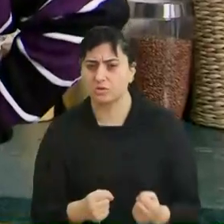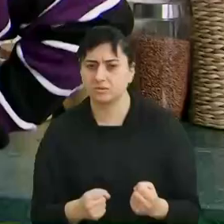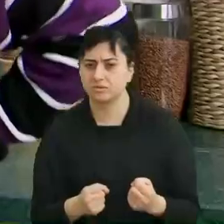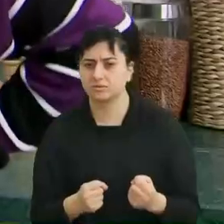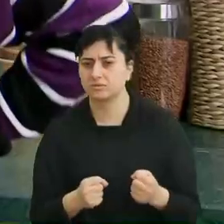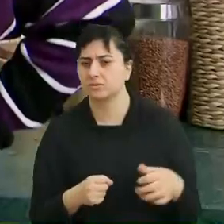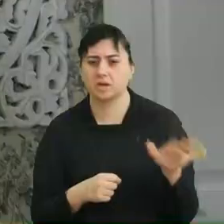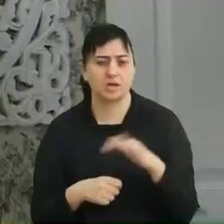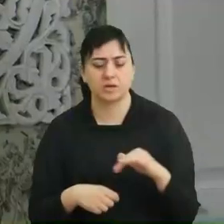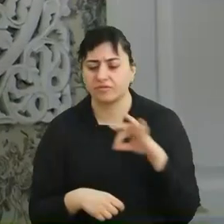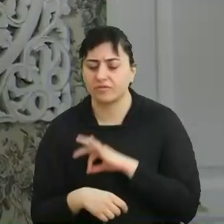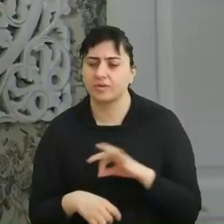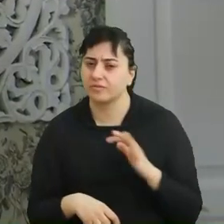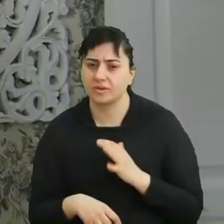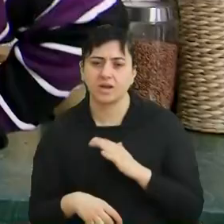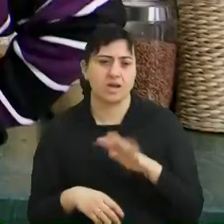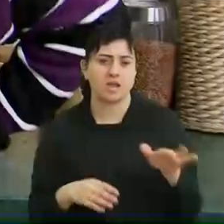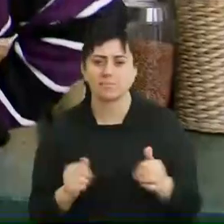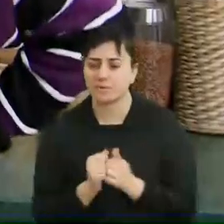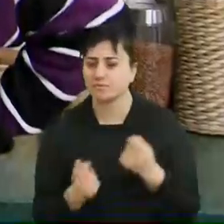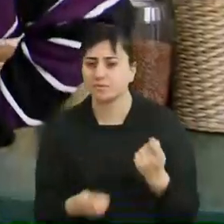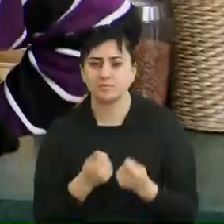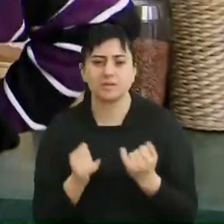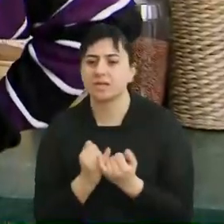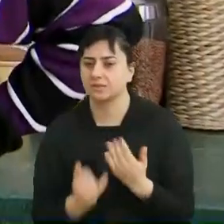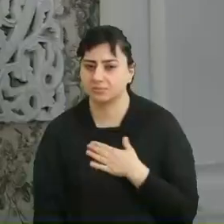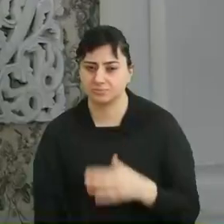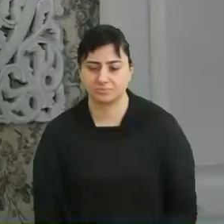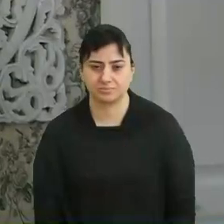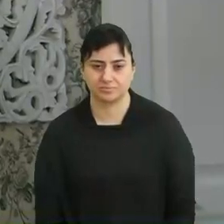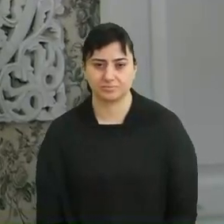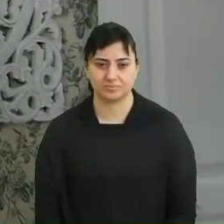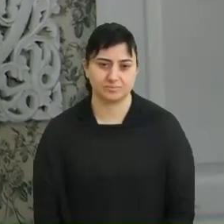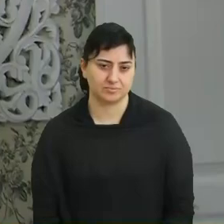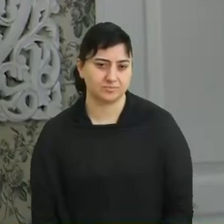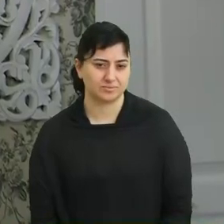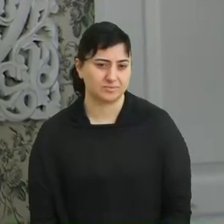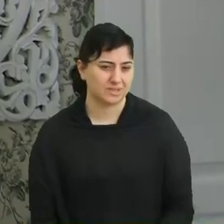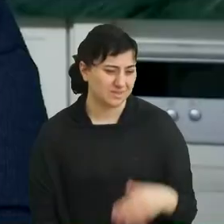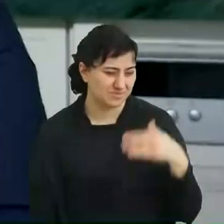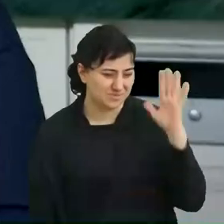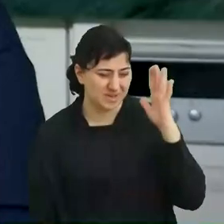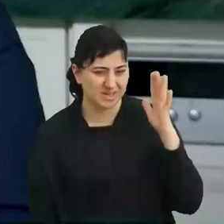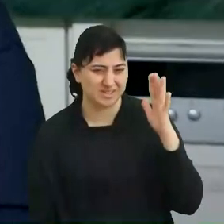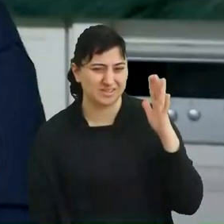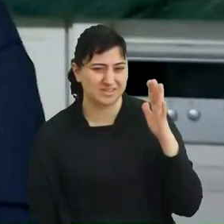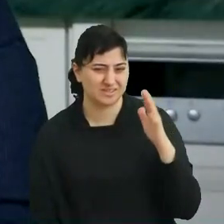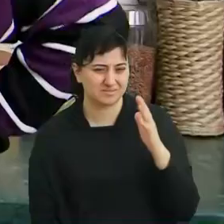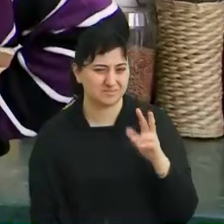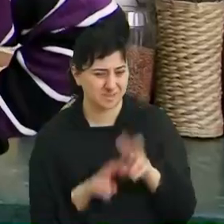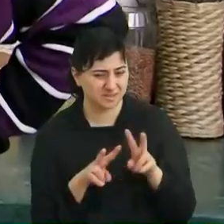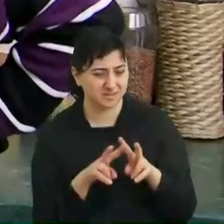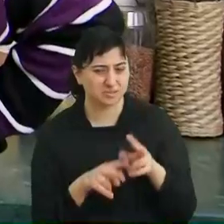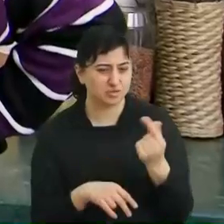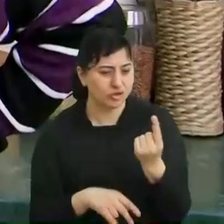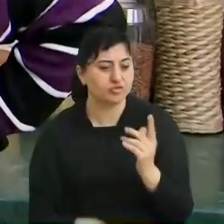buraya. Her işimize yarıyor, her şeyimize koşturuyor kardeşim. Ya bırak şimdi dinozor kayınçoyu Meryem.